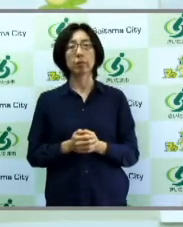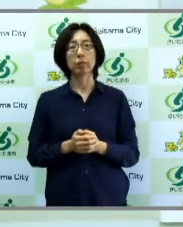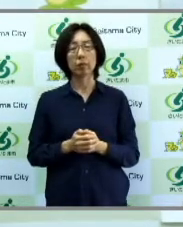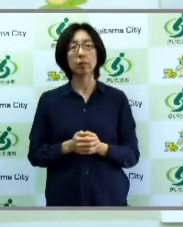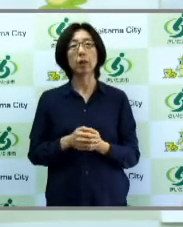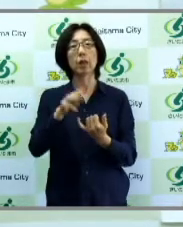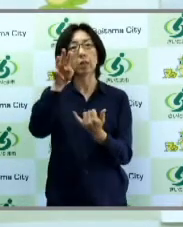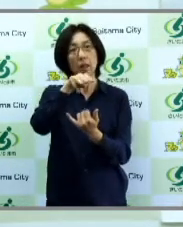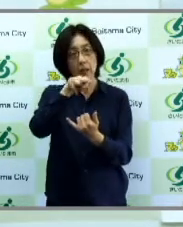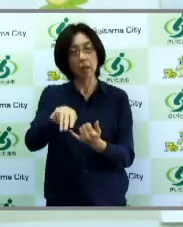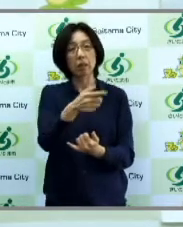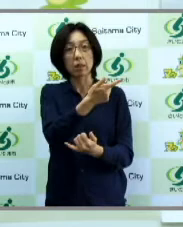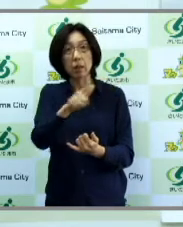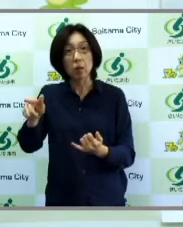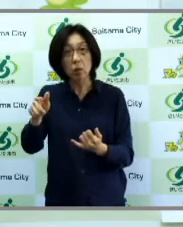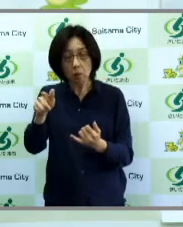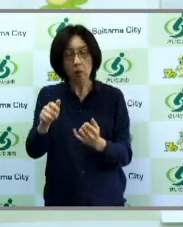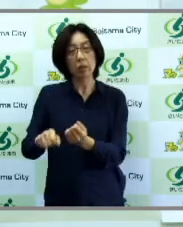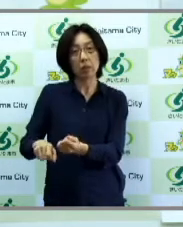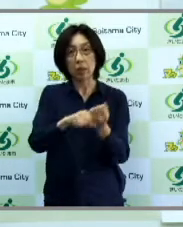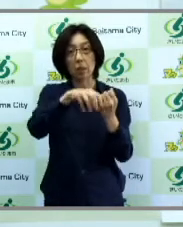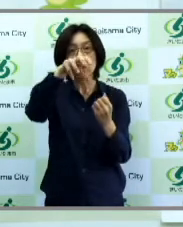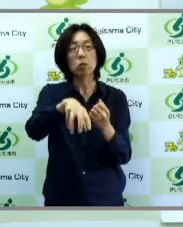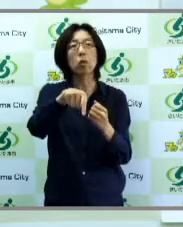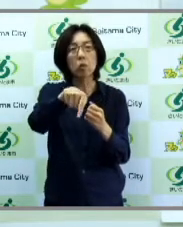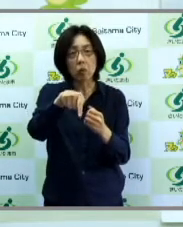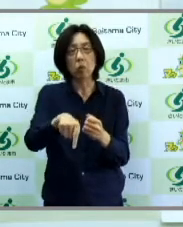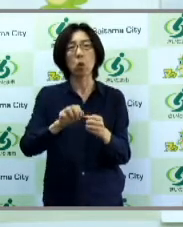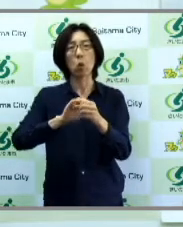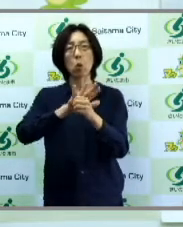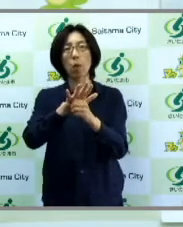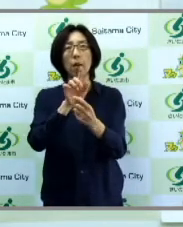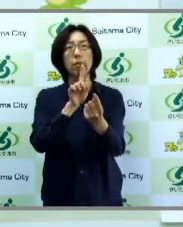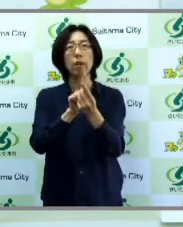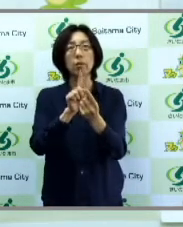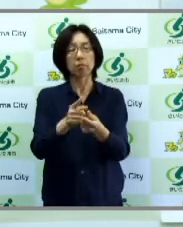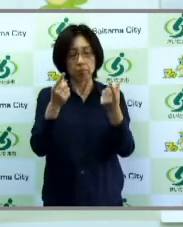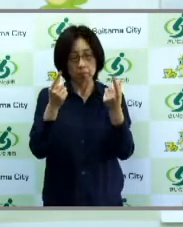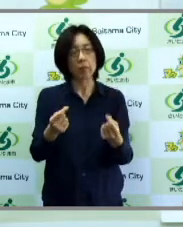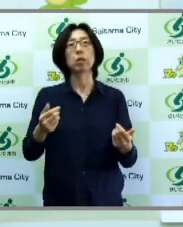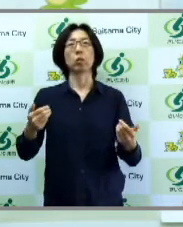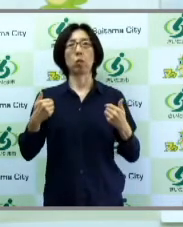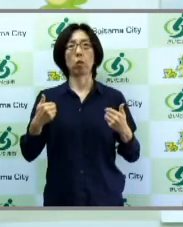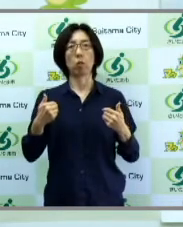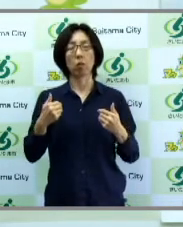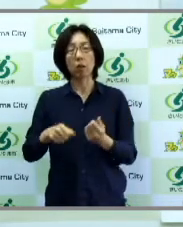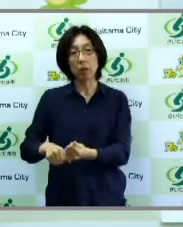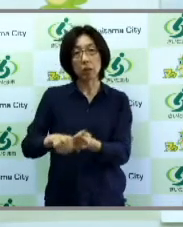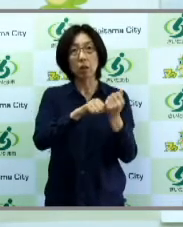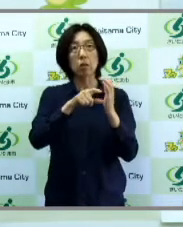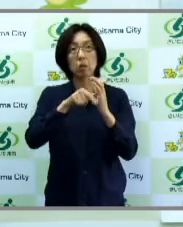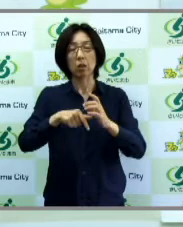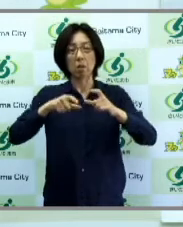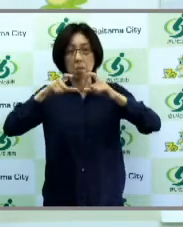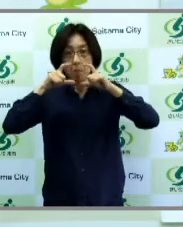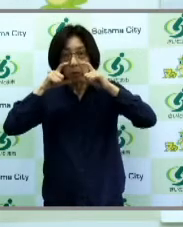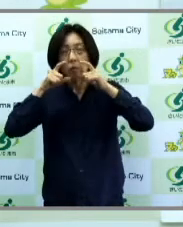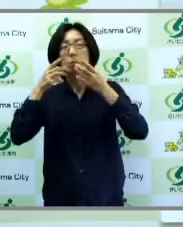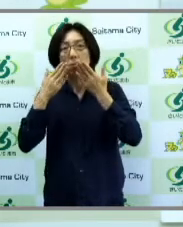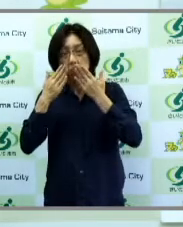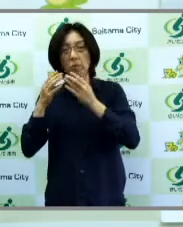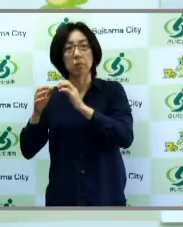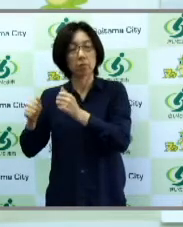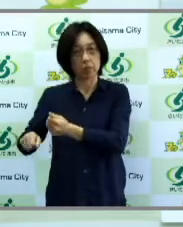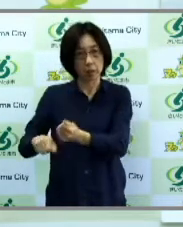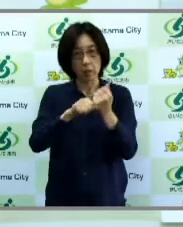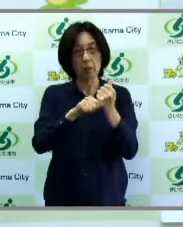コロナウイルス感染防止対策を講じる必要があります。避難の際にはマスクを持参していただくなど、感染症予防対策に